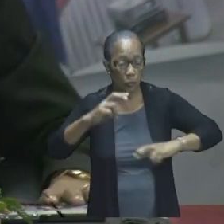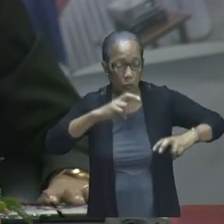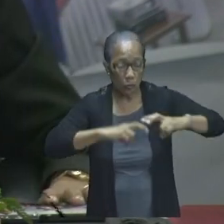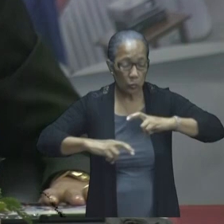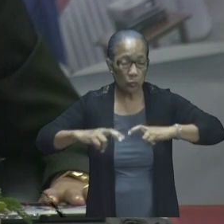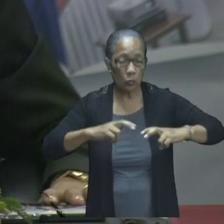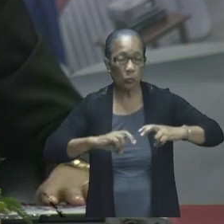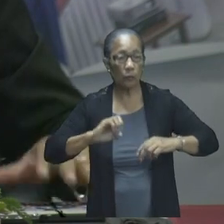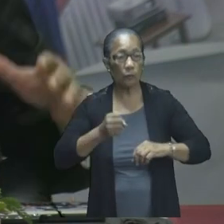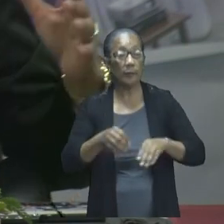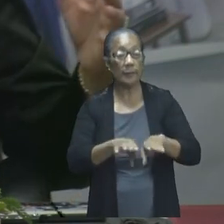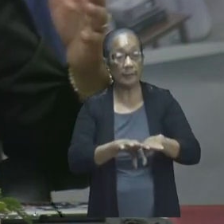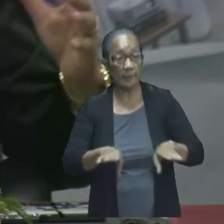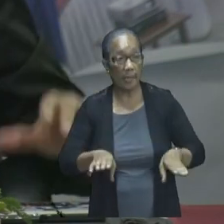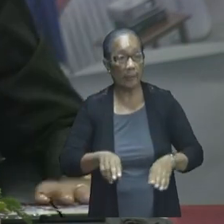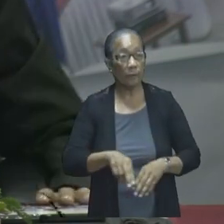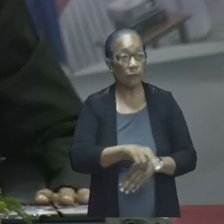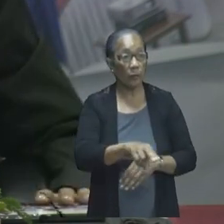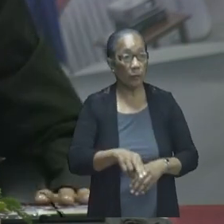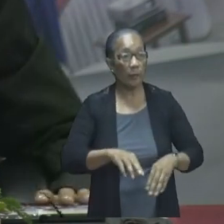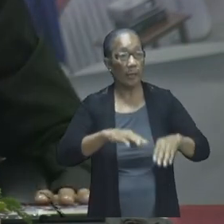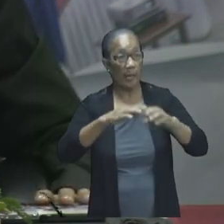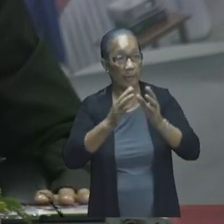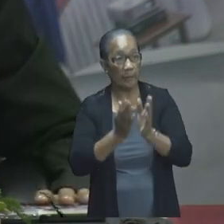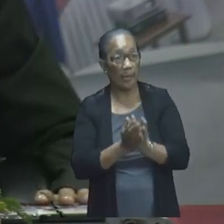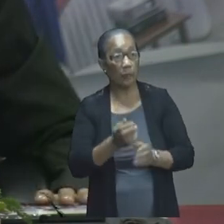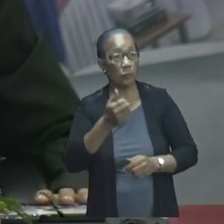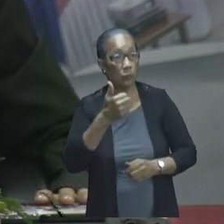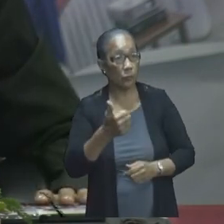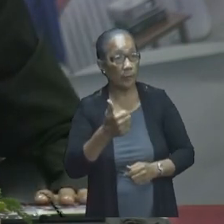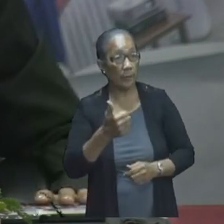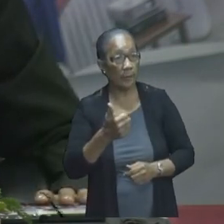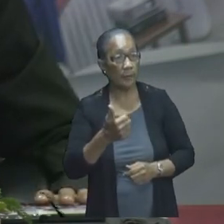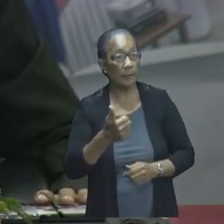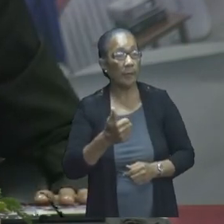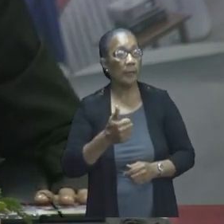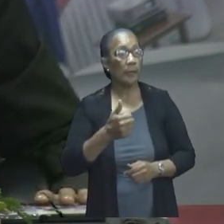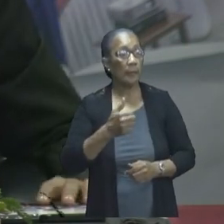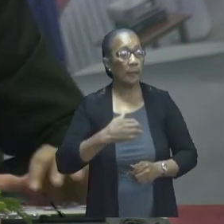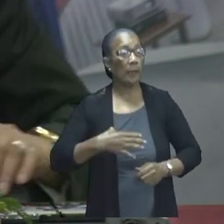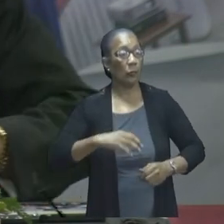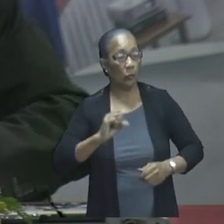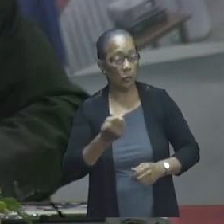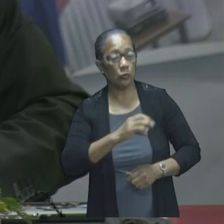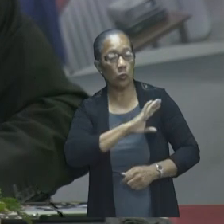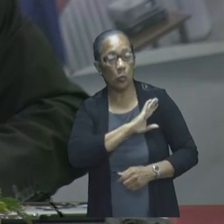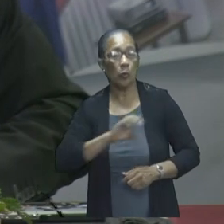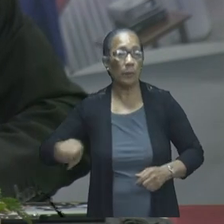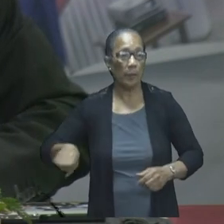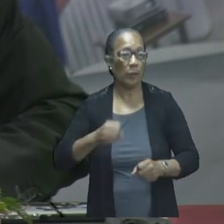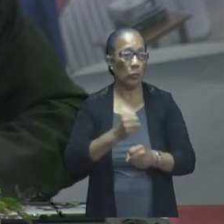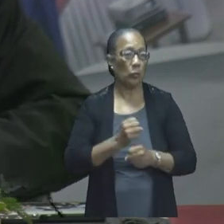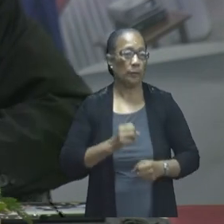door de status van die grond en als alles goed zal zijn dan zal het niet lang duren dat is een stukje grond kunnen krijgen